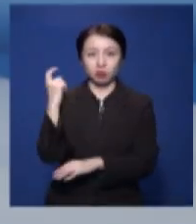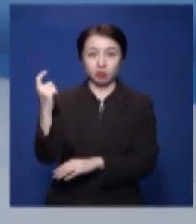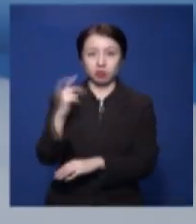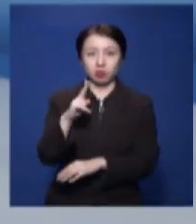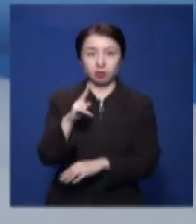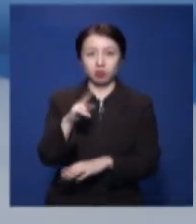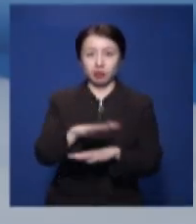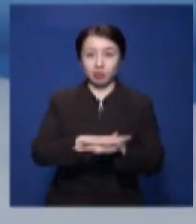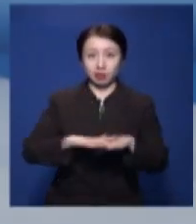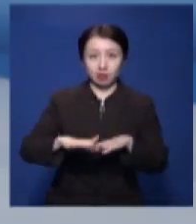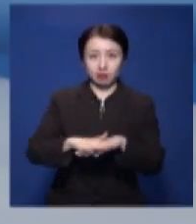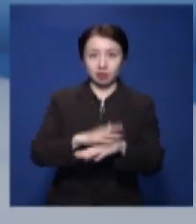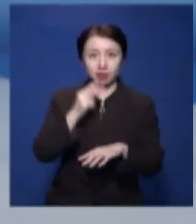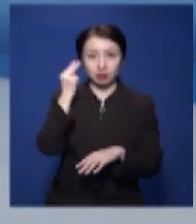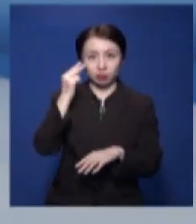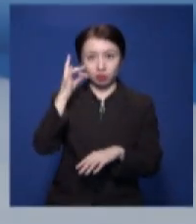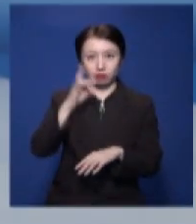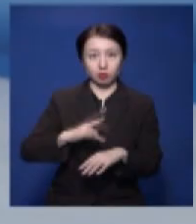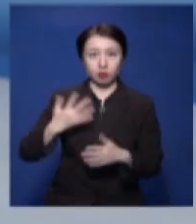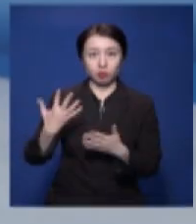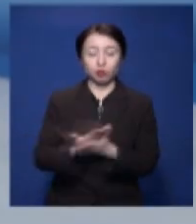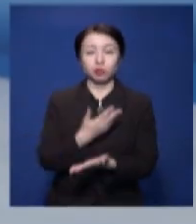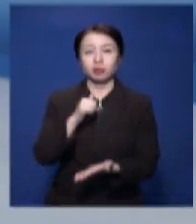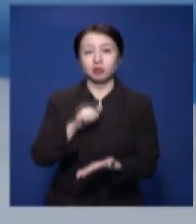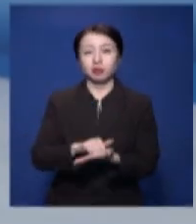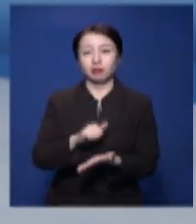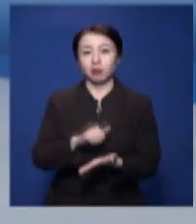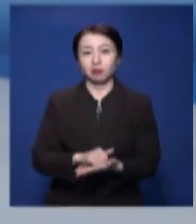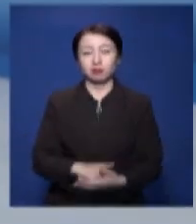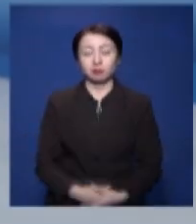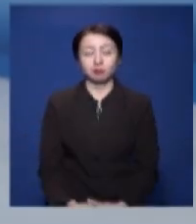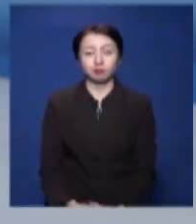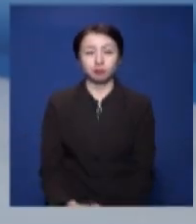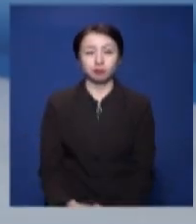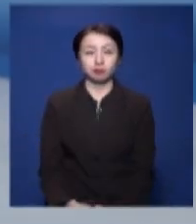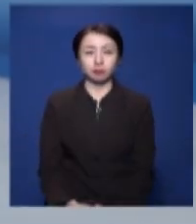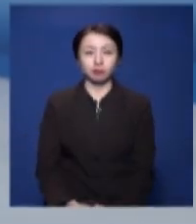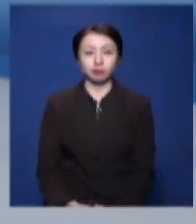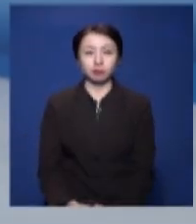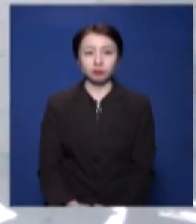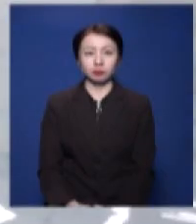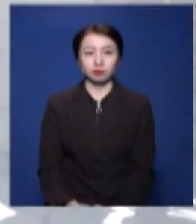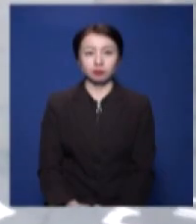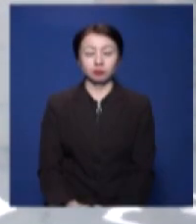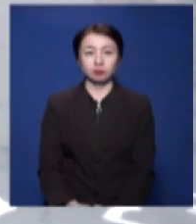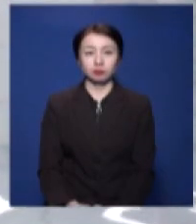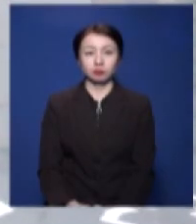хозяйства Китайской Народной Республики получили сертификаты. Подробности в сюжете.